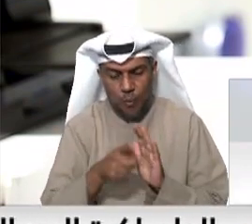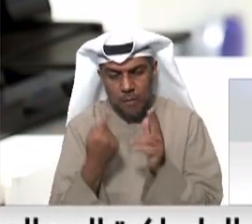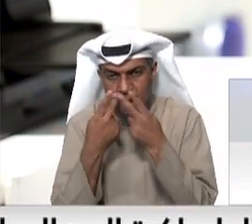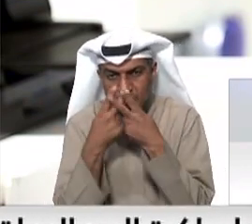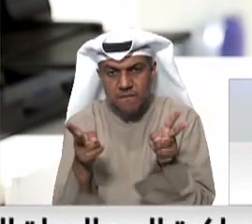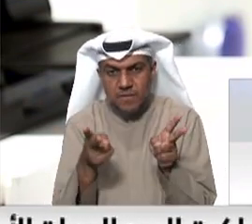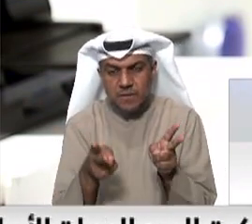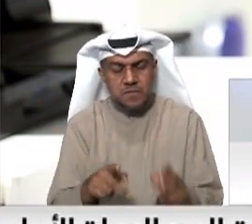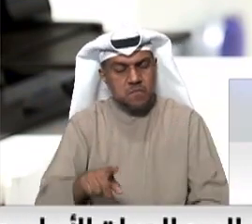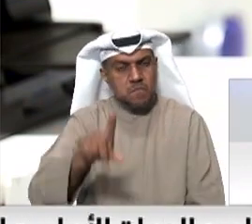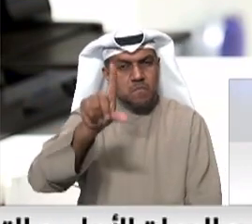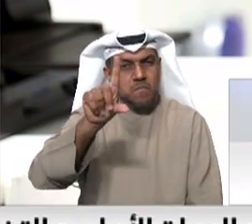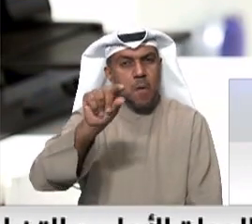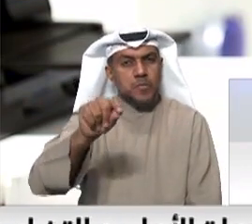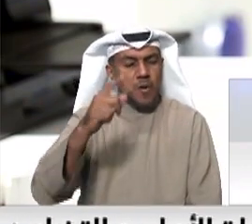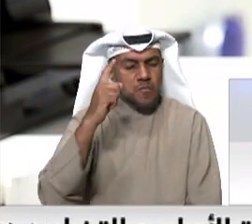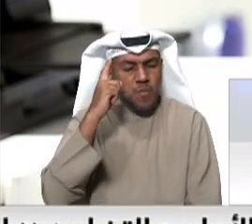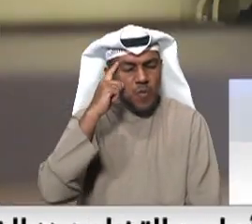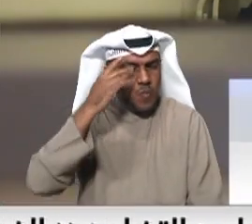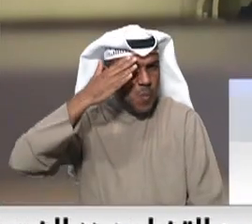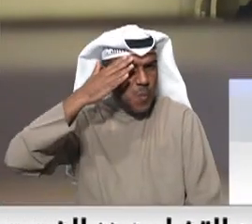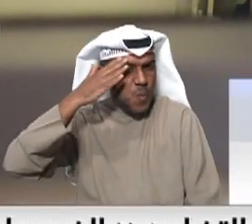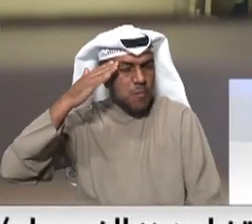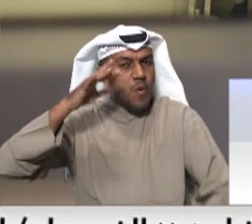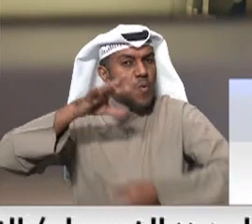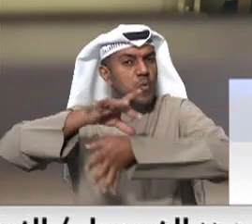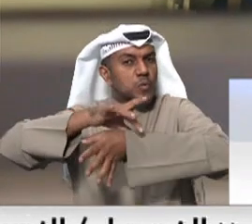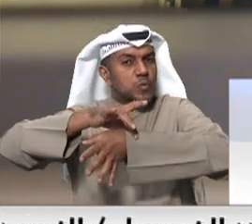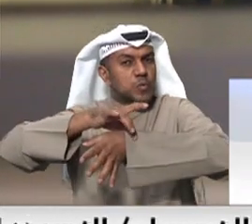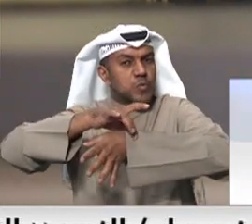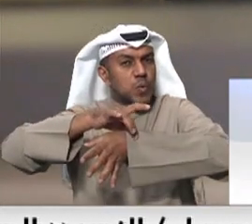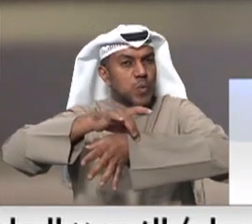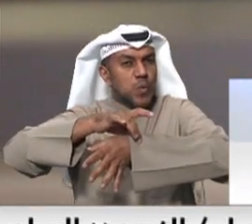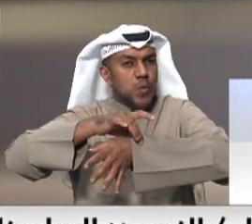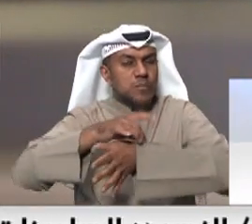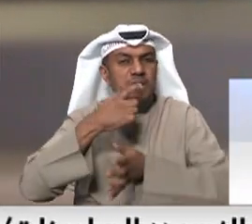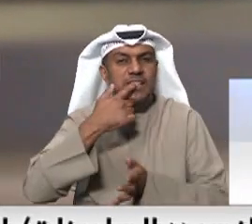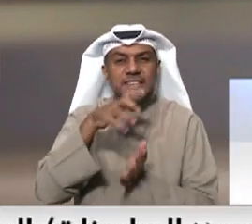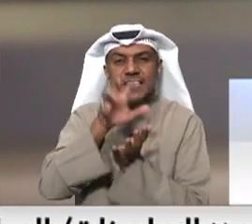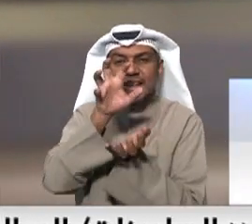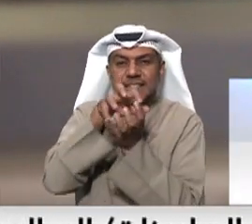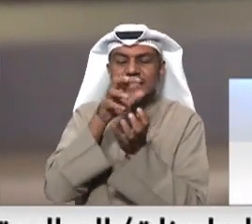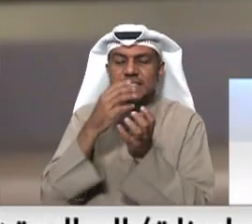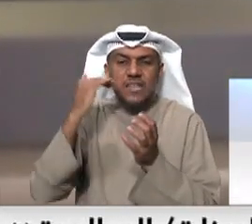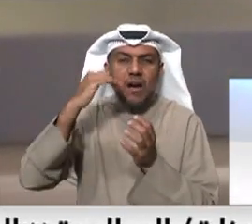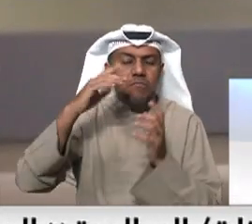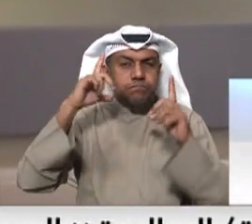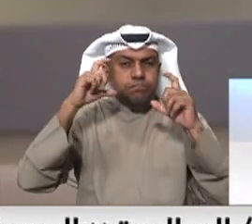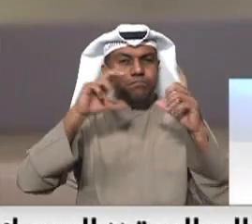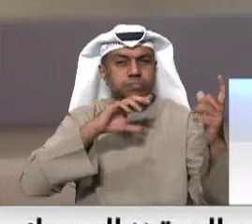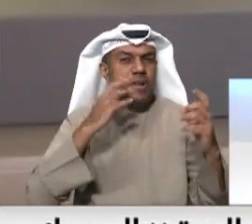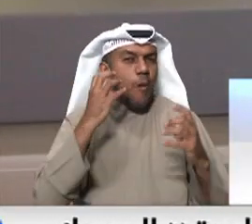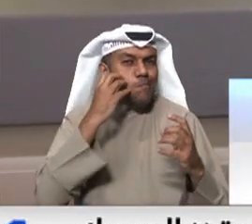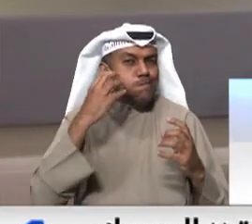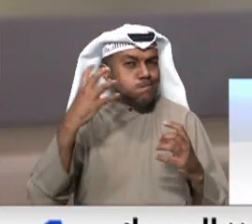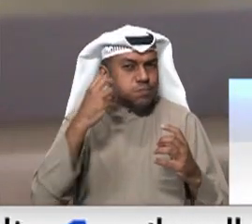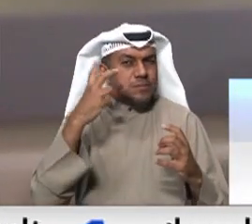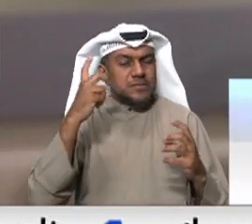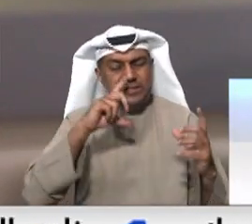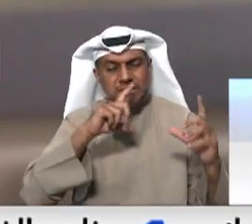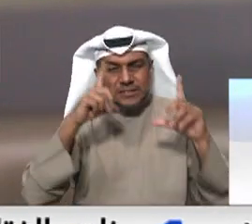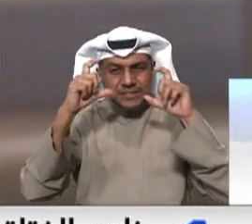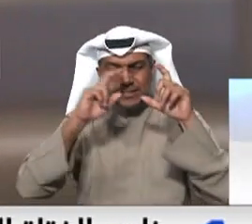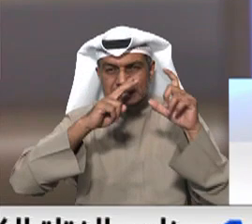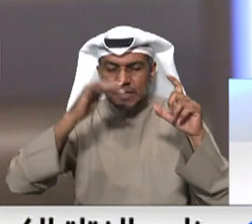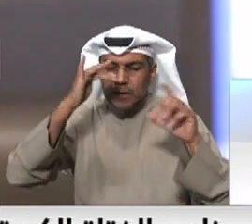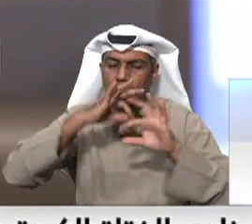طبعا متميز جدا من جميع الأطباء. وهكذا تخطو المنظومة الصحية في الكويت خطوات مدروسة في سبيل توفير